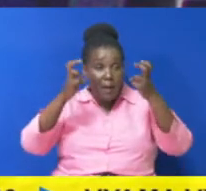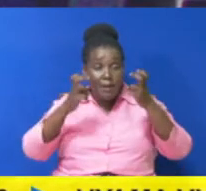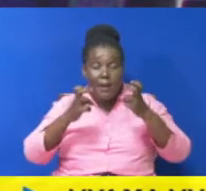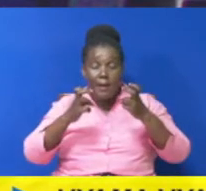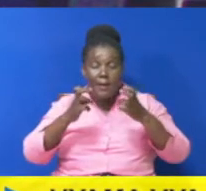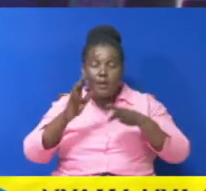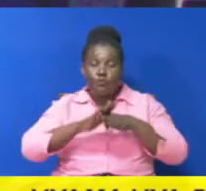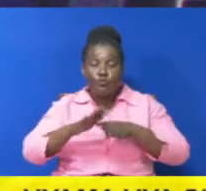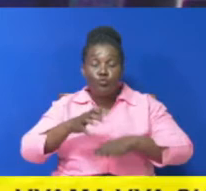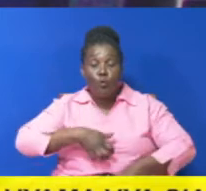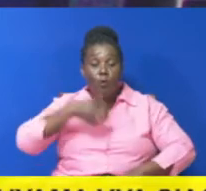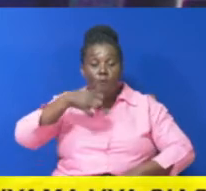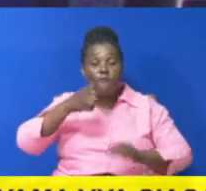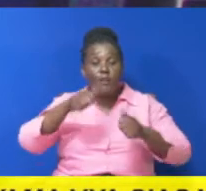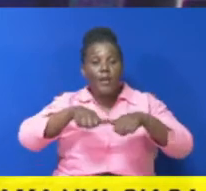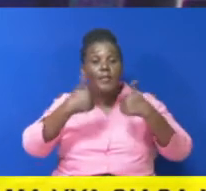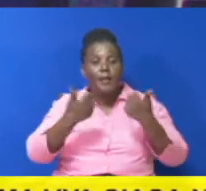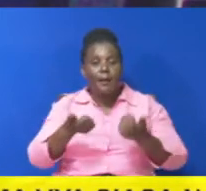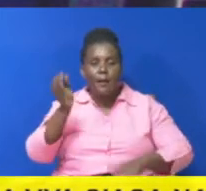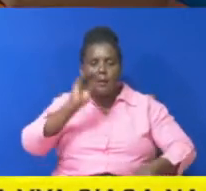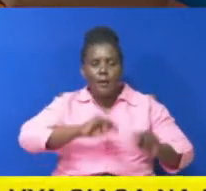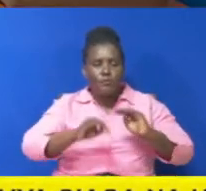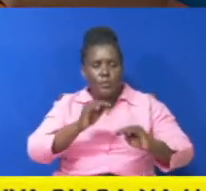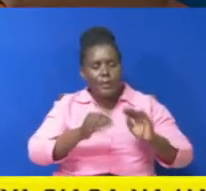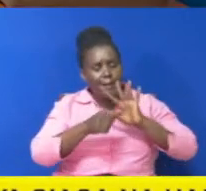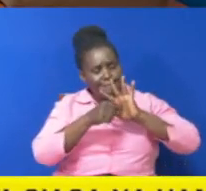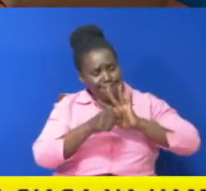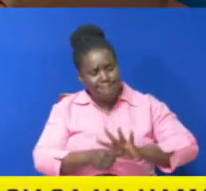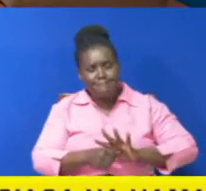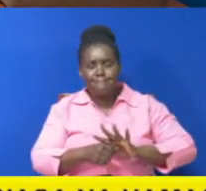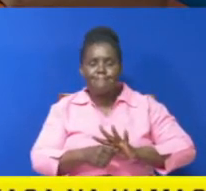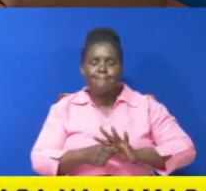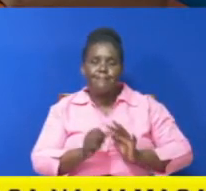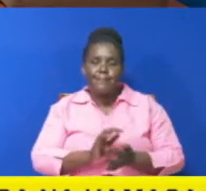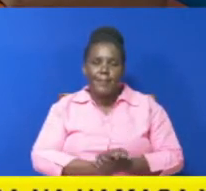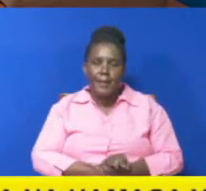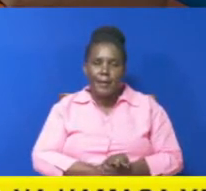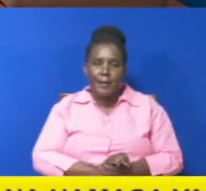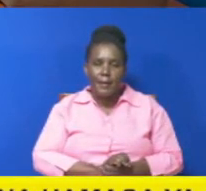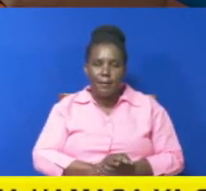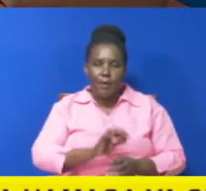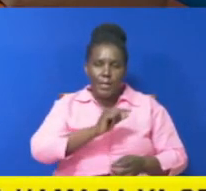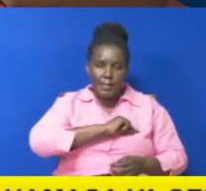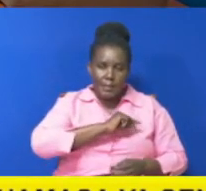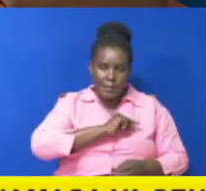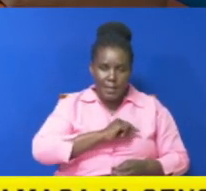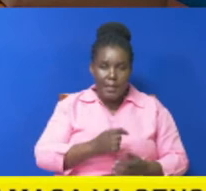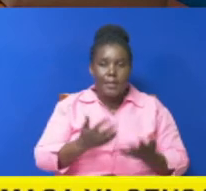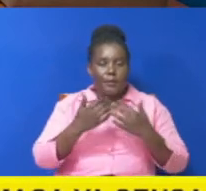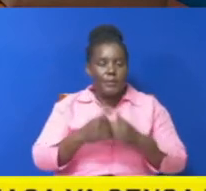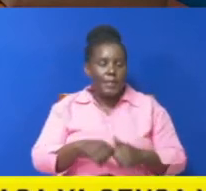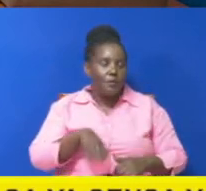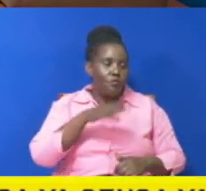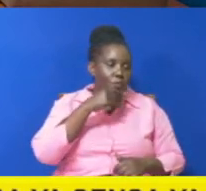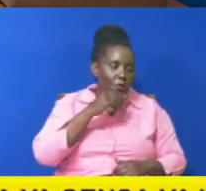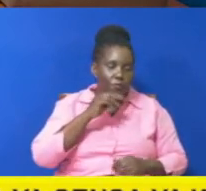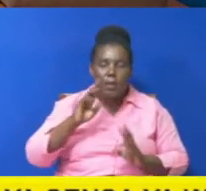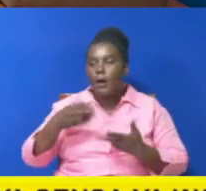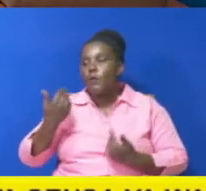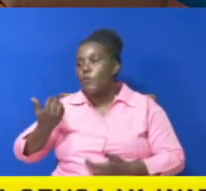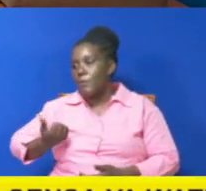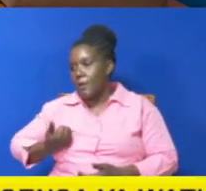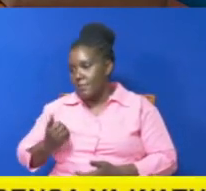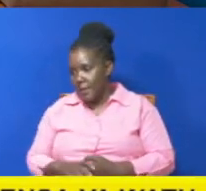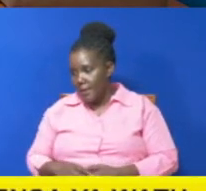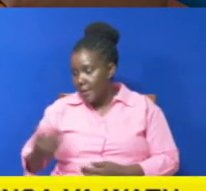labda unyanyasaji kwenye ndoa, unyanyasaji wa kijinsia, iwe kwa mwanaume ama kwa msichana. Na wageni